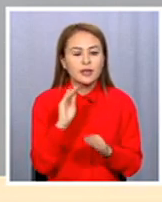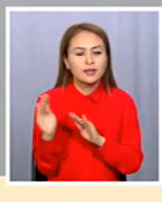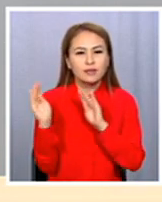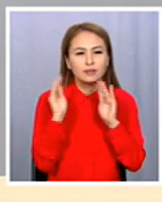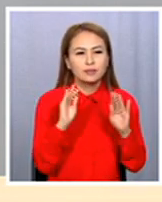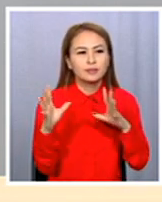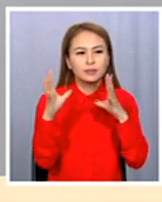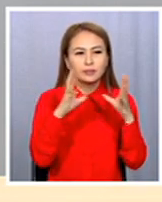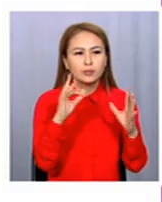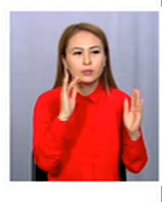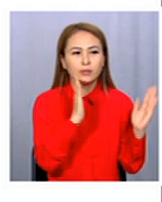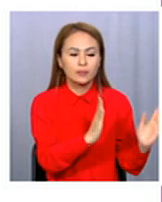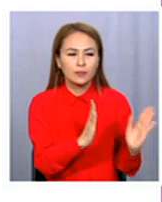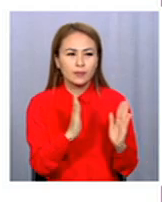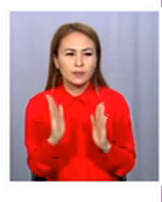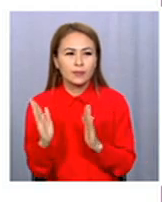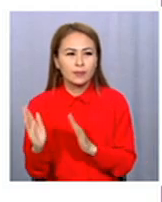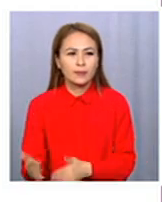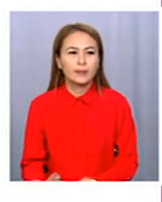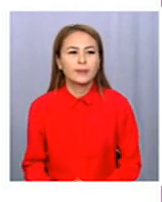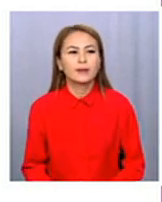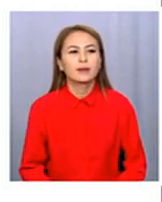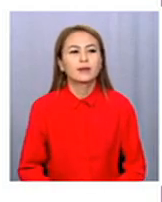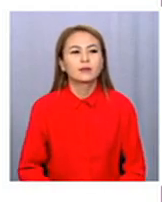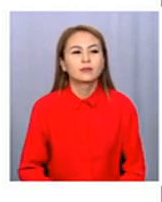планеты по порядку.